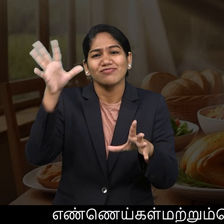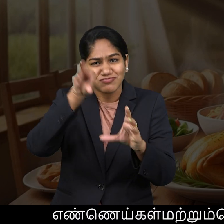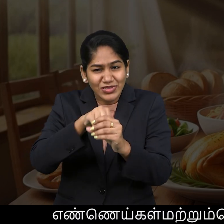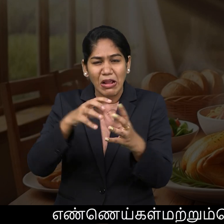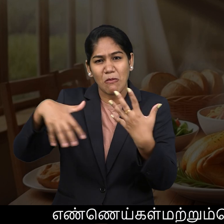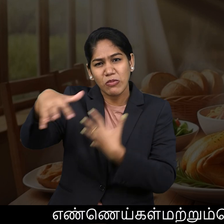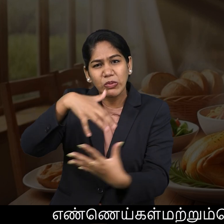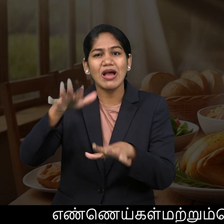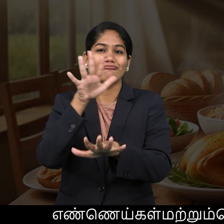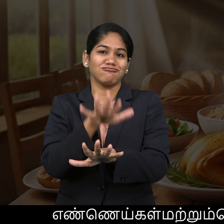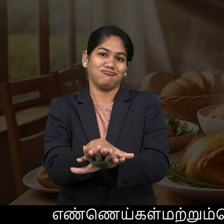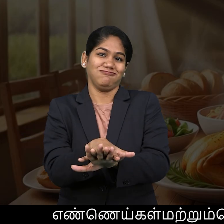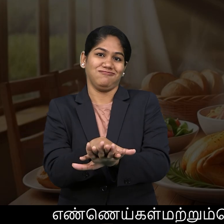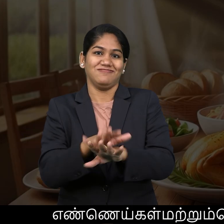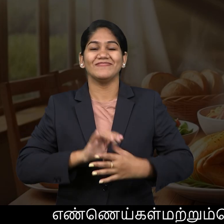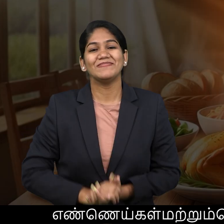கலவையாகும்.